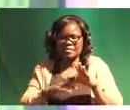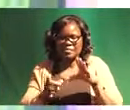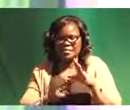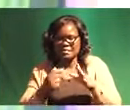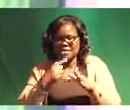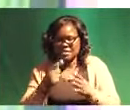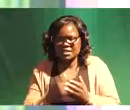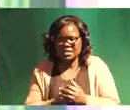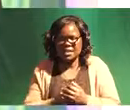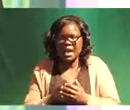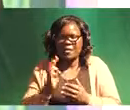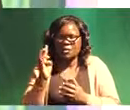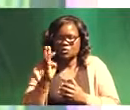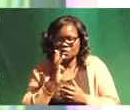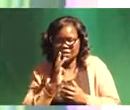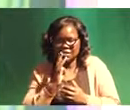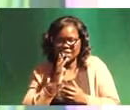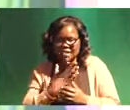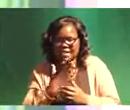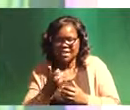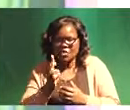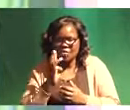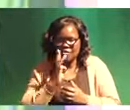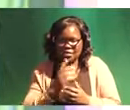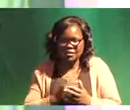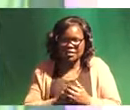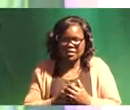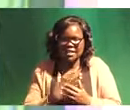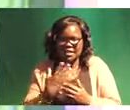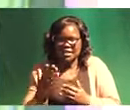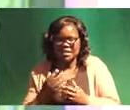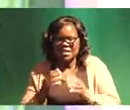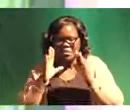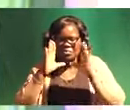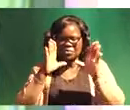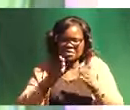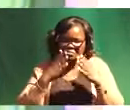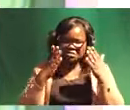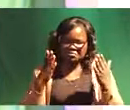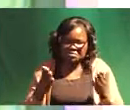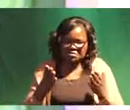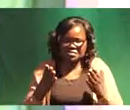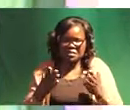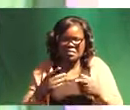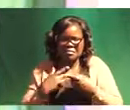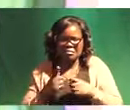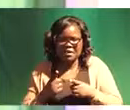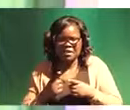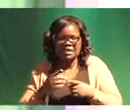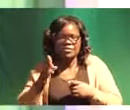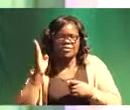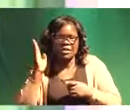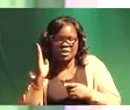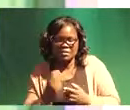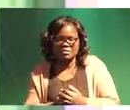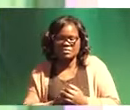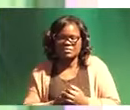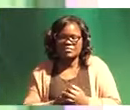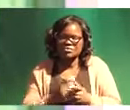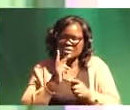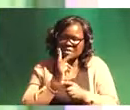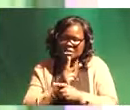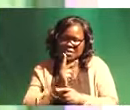wamesema kuhusu mambo ya maji. Na mambo ya maji ni mambo ya muhimu sana. Na vile mumesikia,